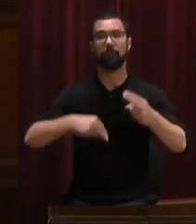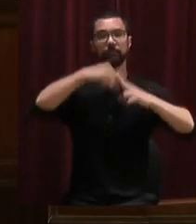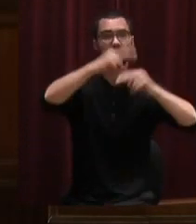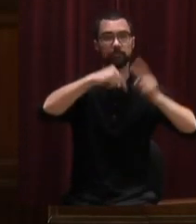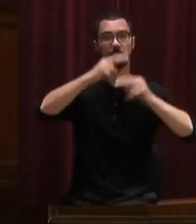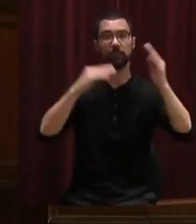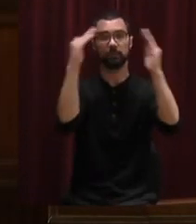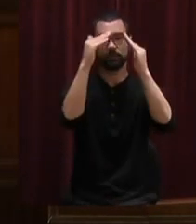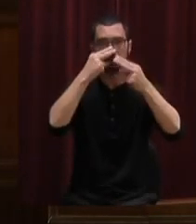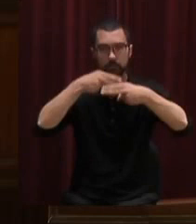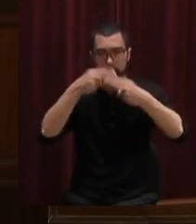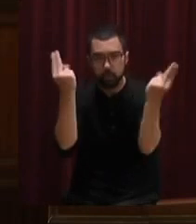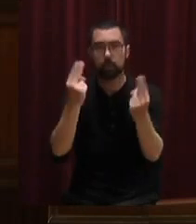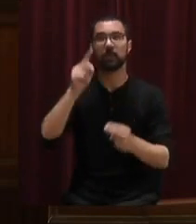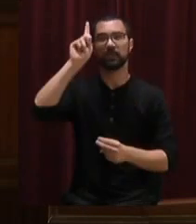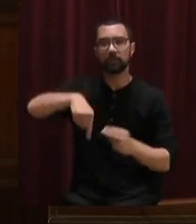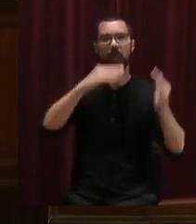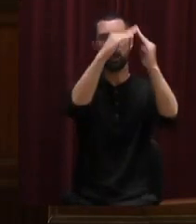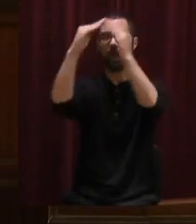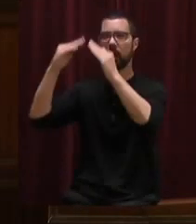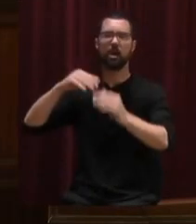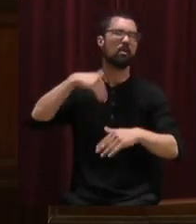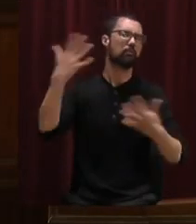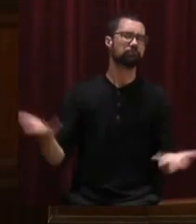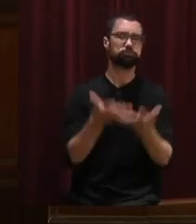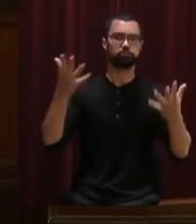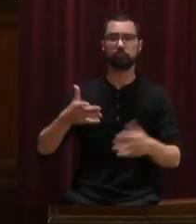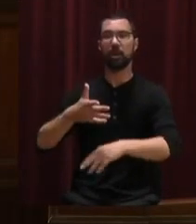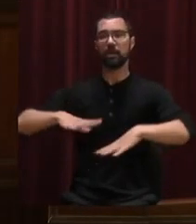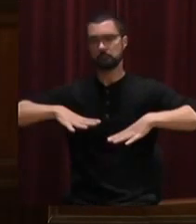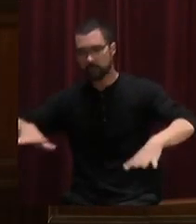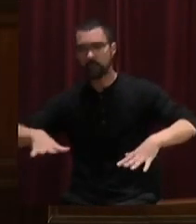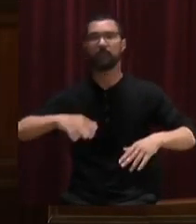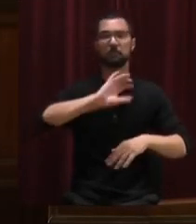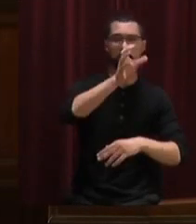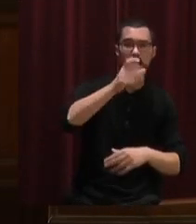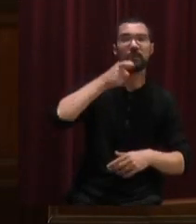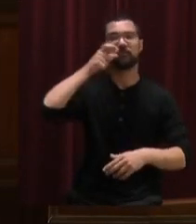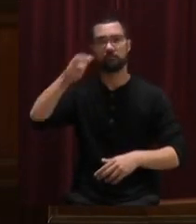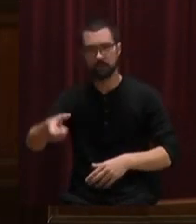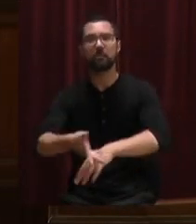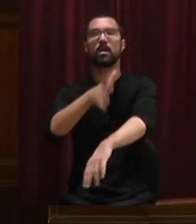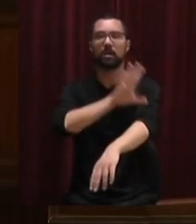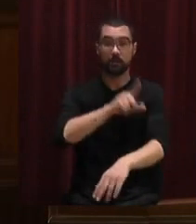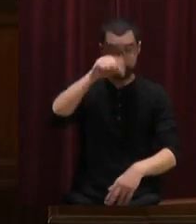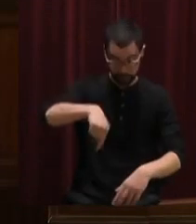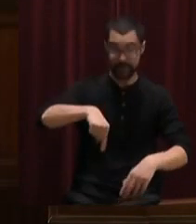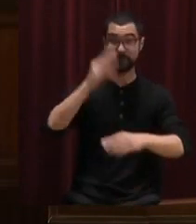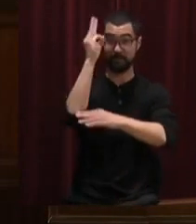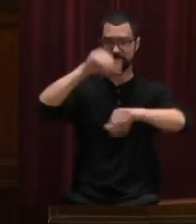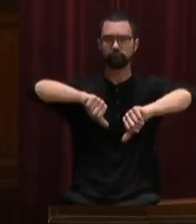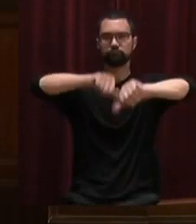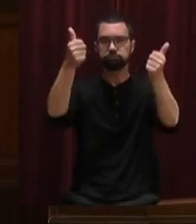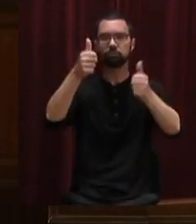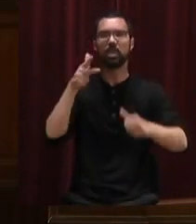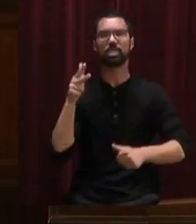Aquests projectes en garantiran centenars de pisos a Formentera, Eivissa, Menorca i Mallorca. També hem aprovat en aquesta cambra una llei d'habitatge que desenvolupa